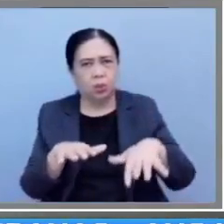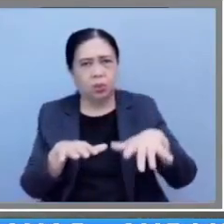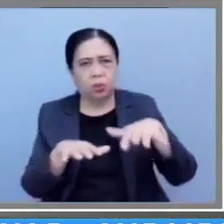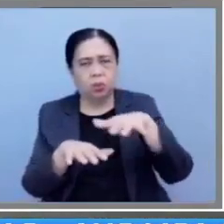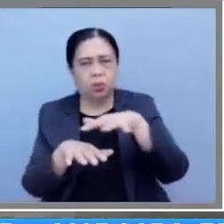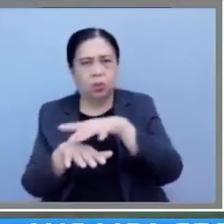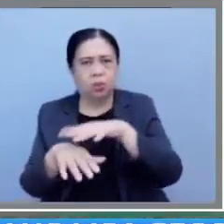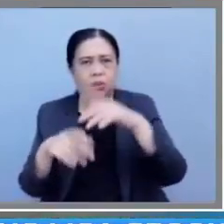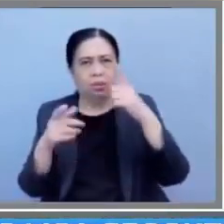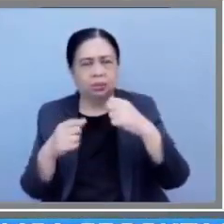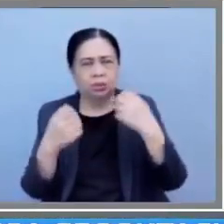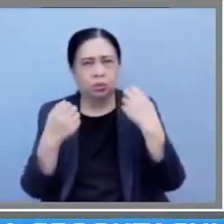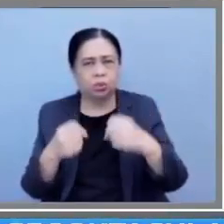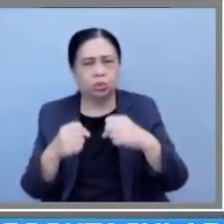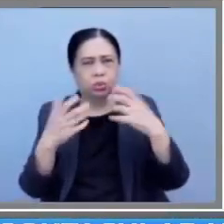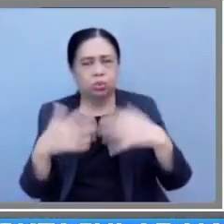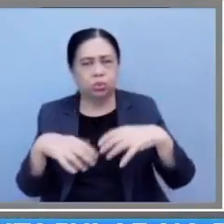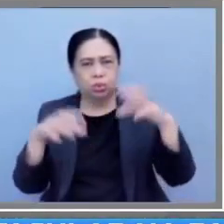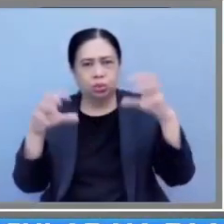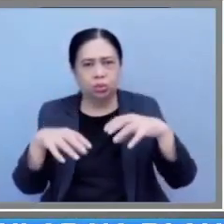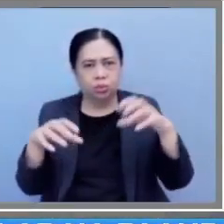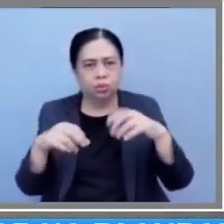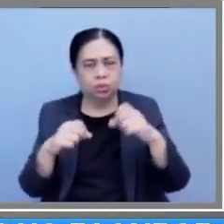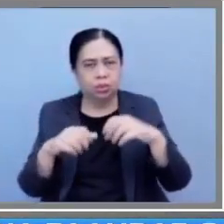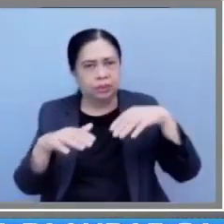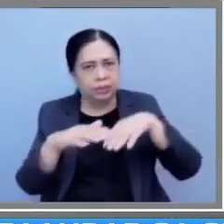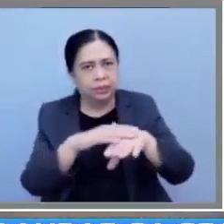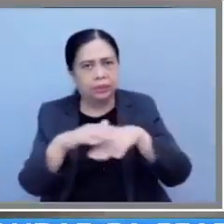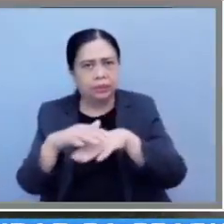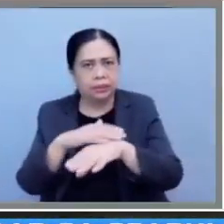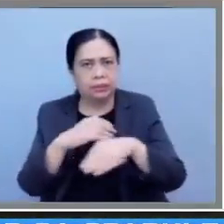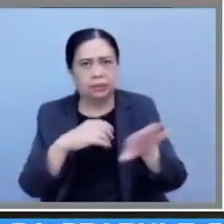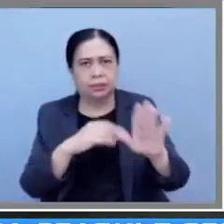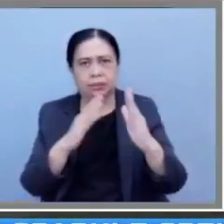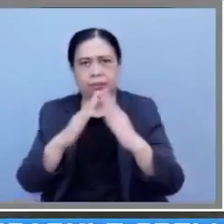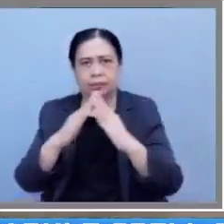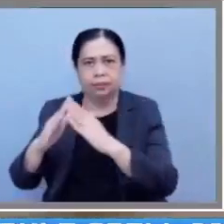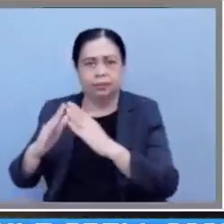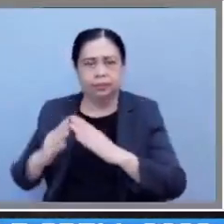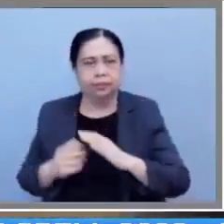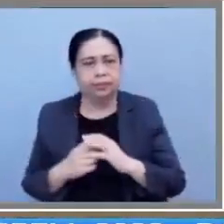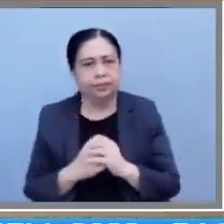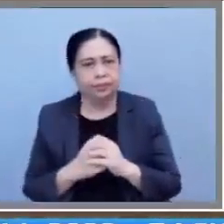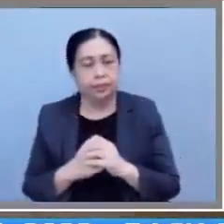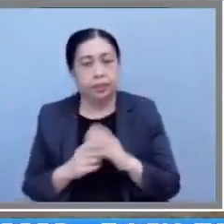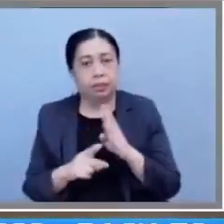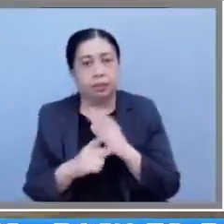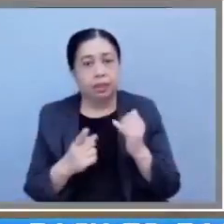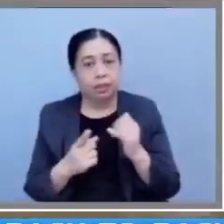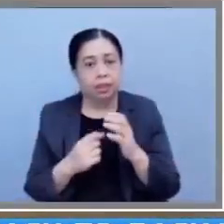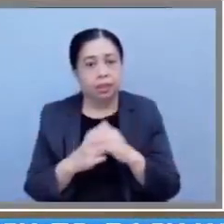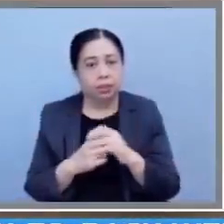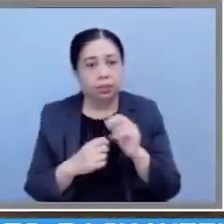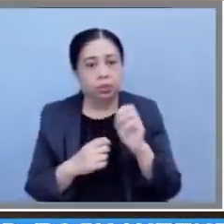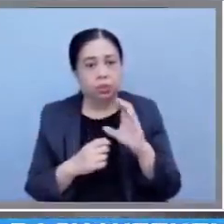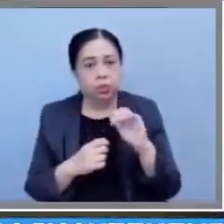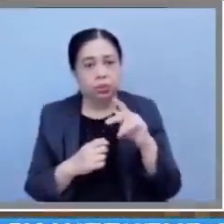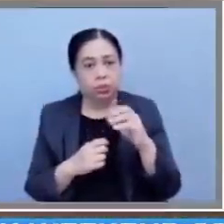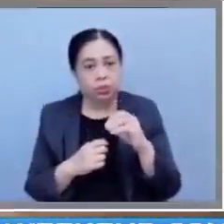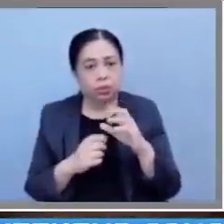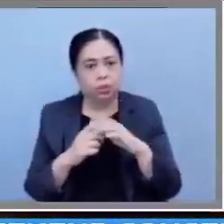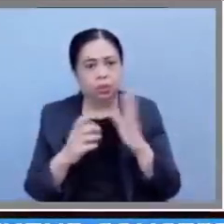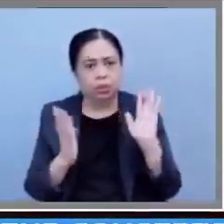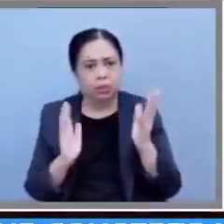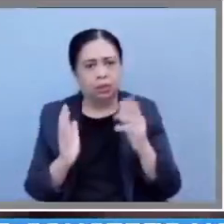dahil sa lakas ng ulan at pinasok ng tubig ang kanilang mga bahay. Sa barangay New Quiapo, nagmistulang dagat ang